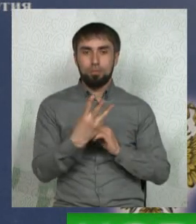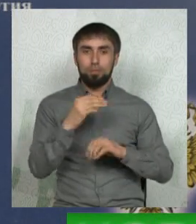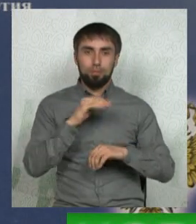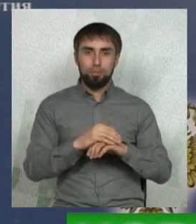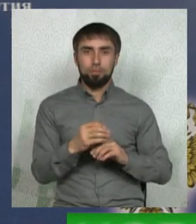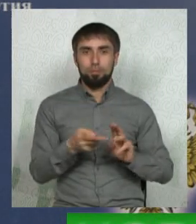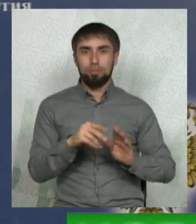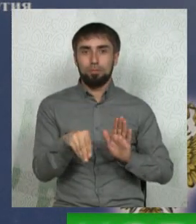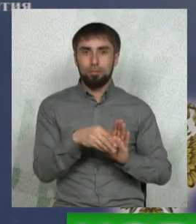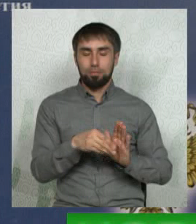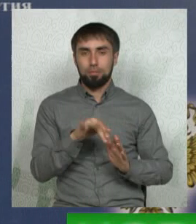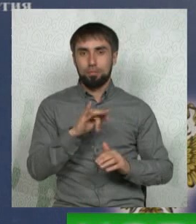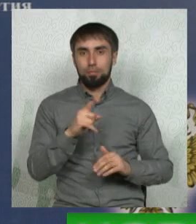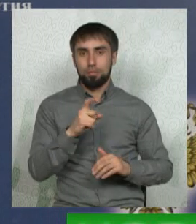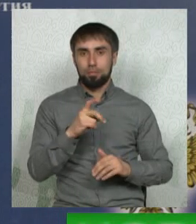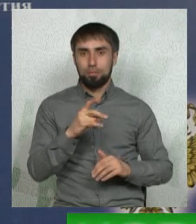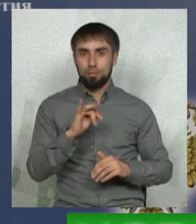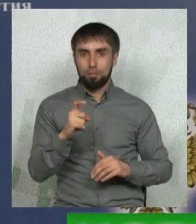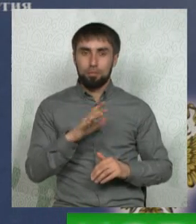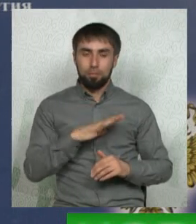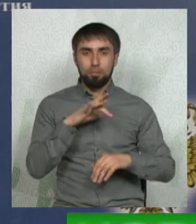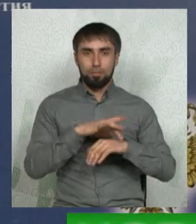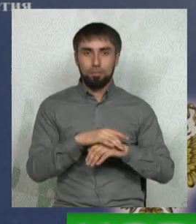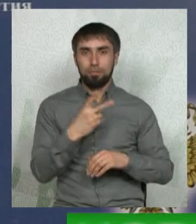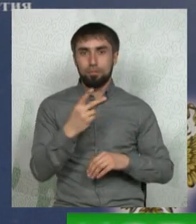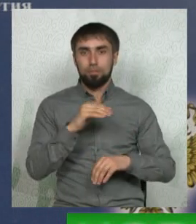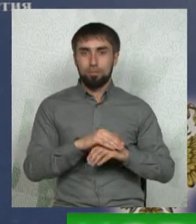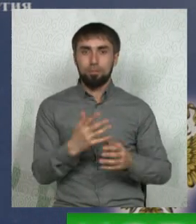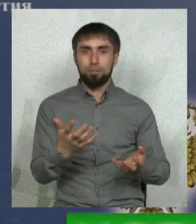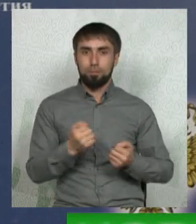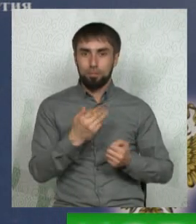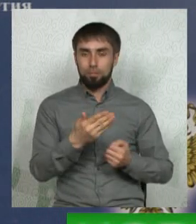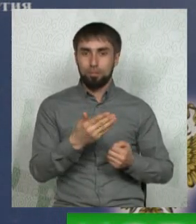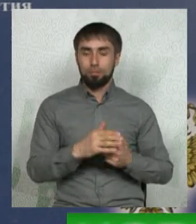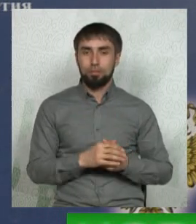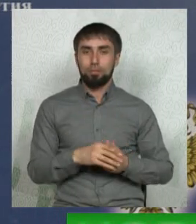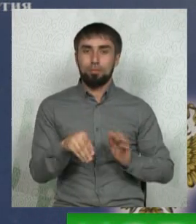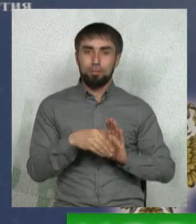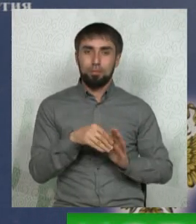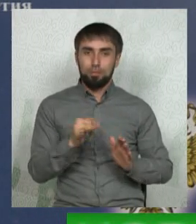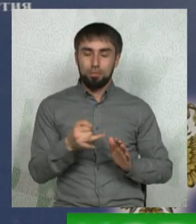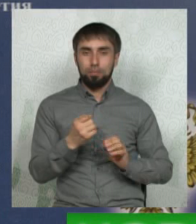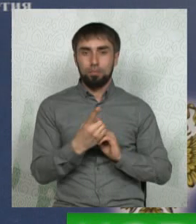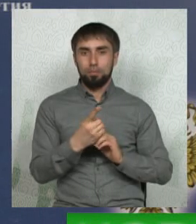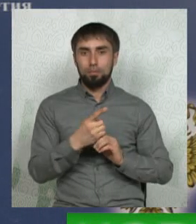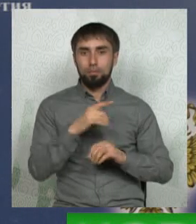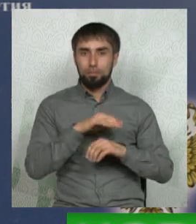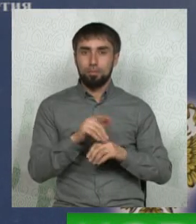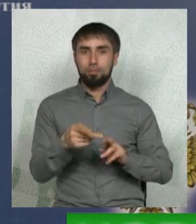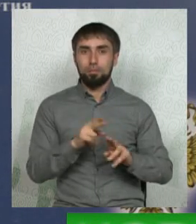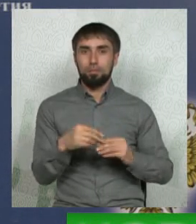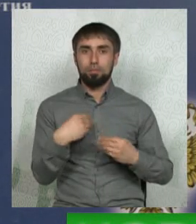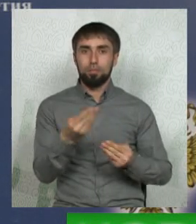взяточничества непосредственно. Из них было зафиксировано 2 факта получения должностными лицами взяток и 11 фактов дачи